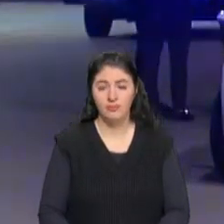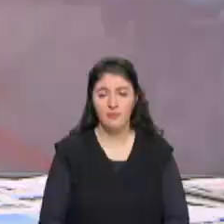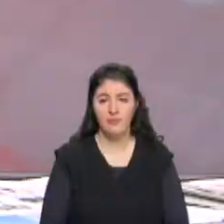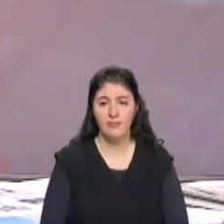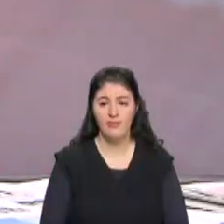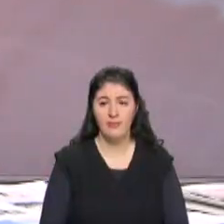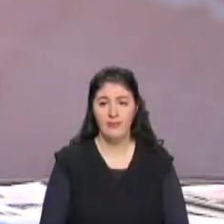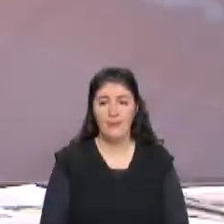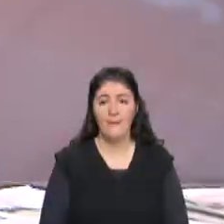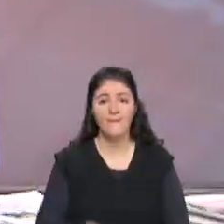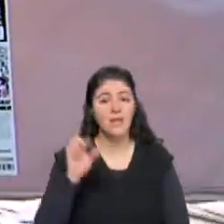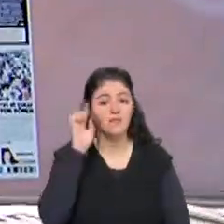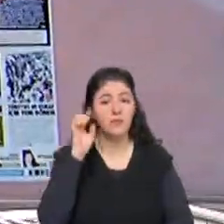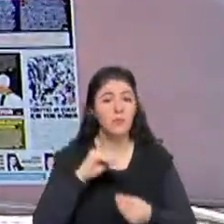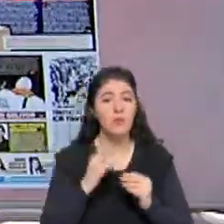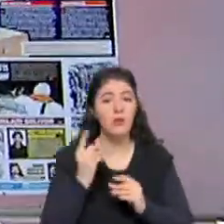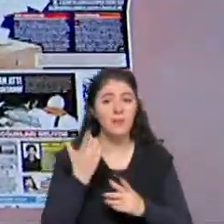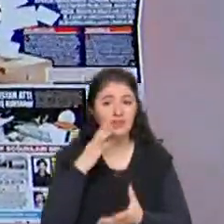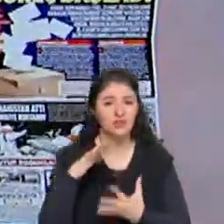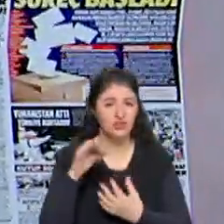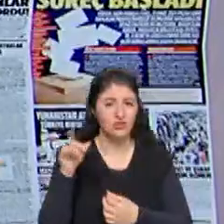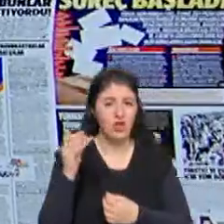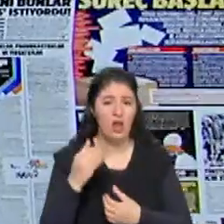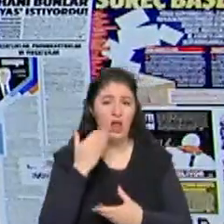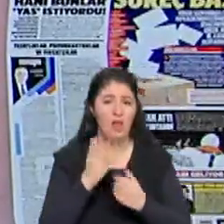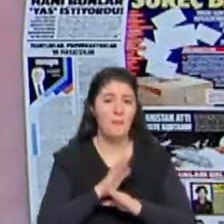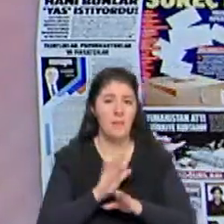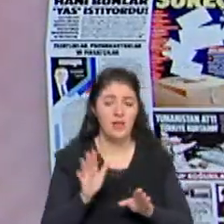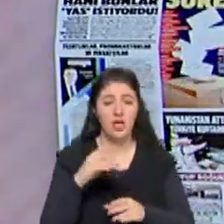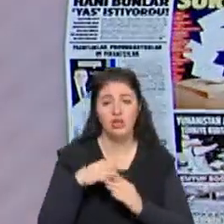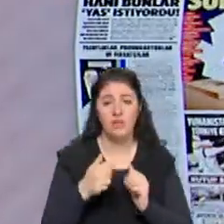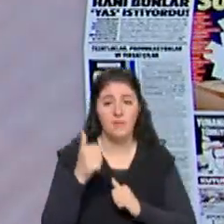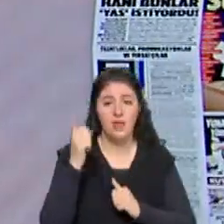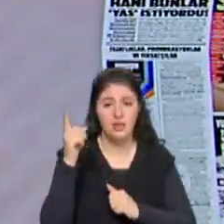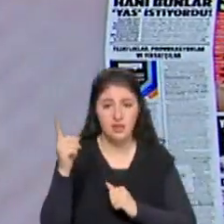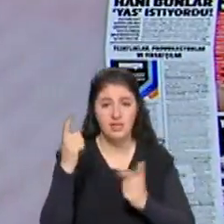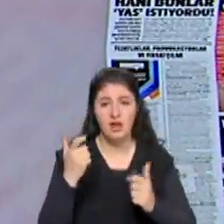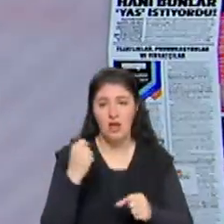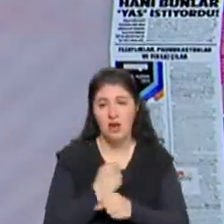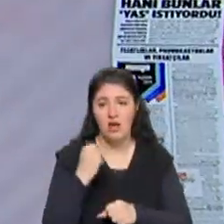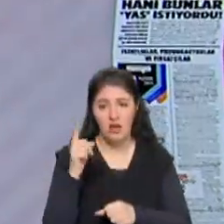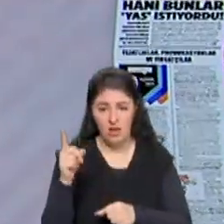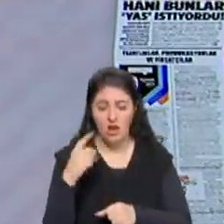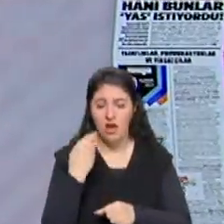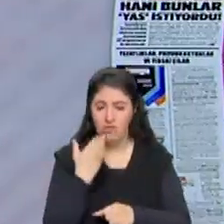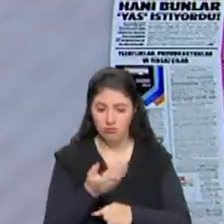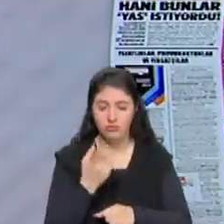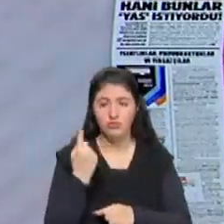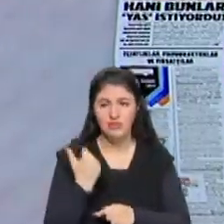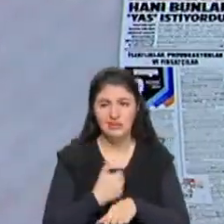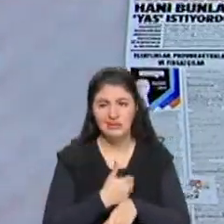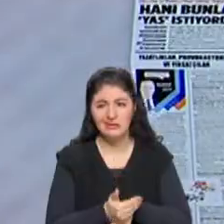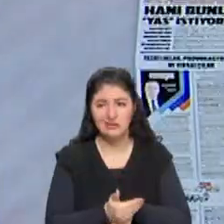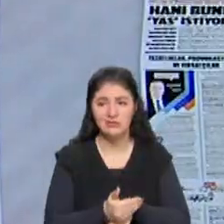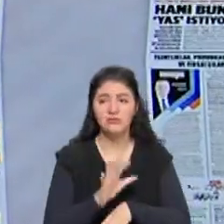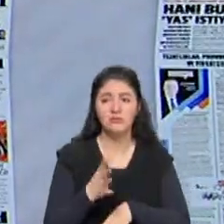başlatıldı psikolojik sorunları olan bir kişi olarak anlatıldı İçişleri Bakanı Ali Yerlikaya tarafından Dün Biraz gecikti